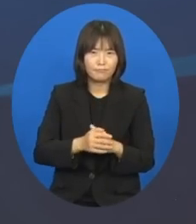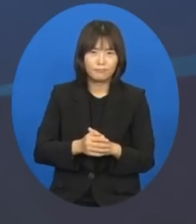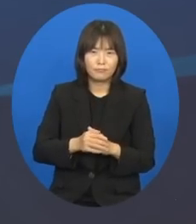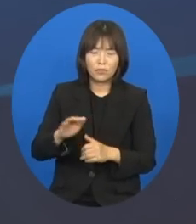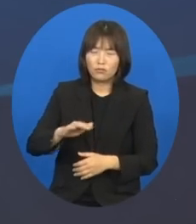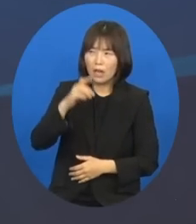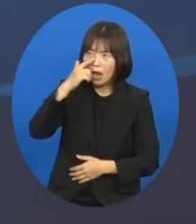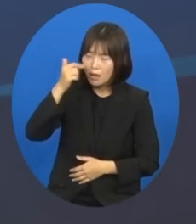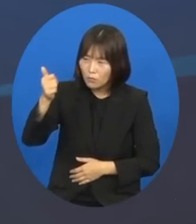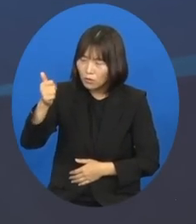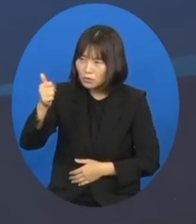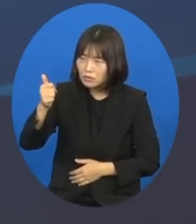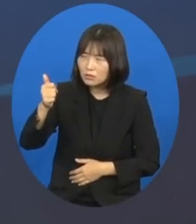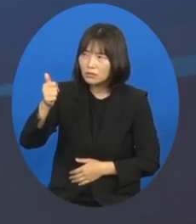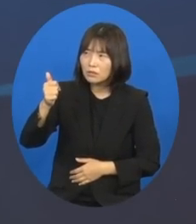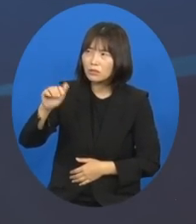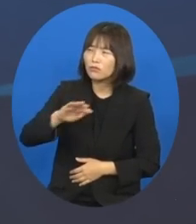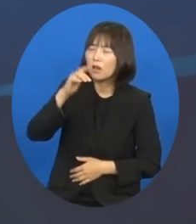우리